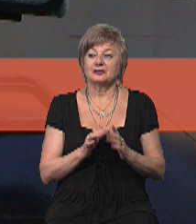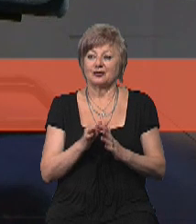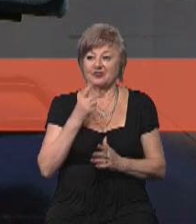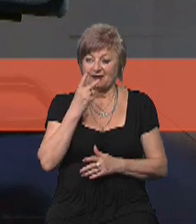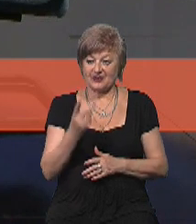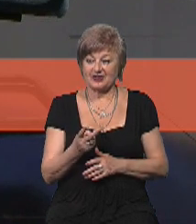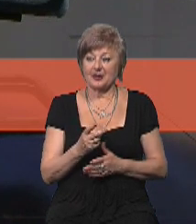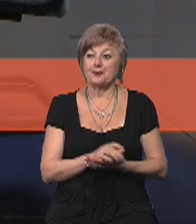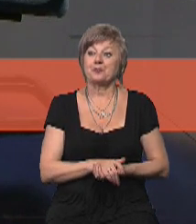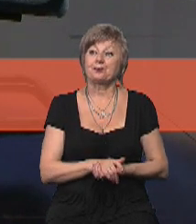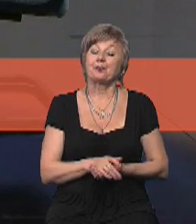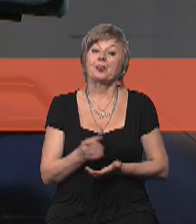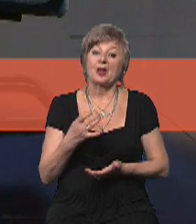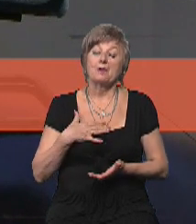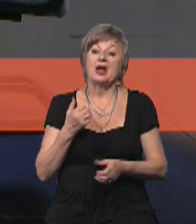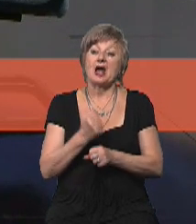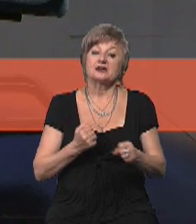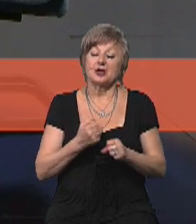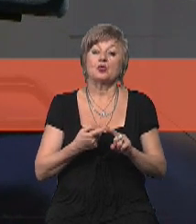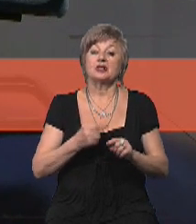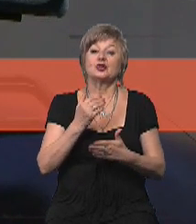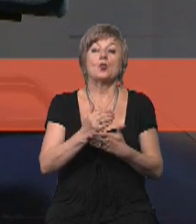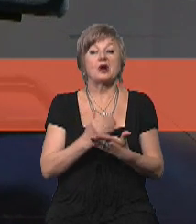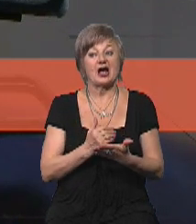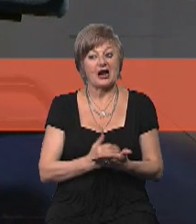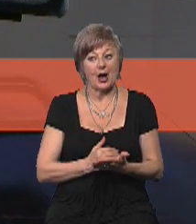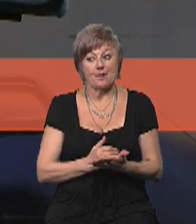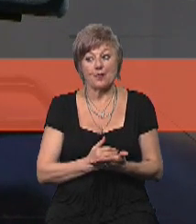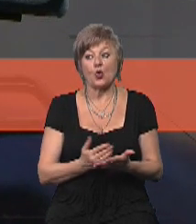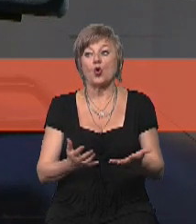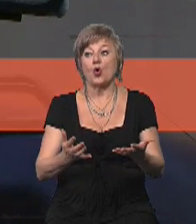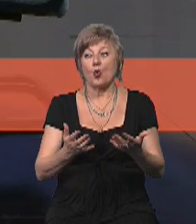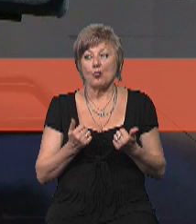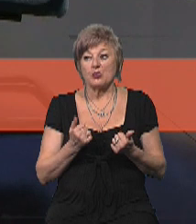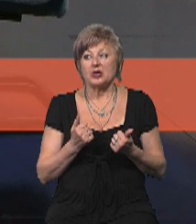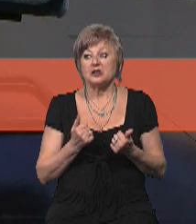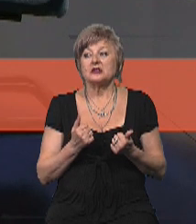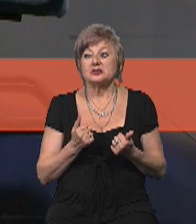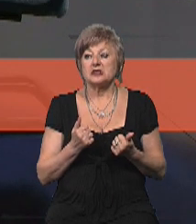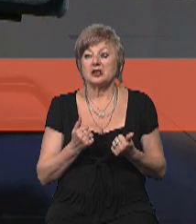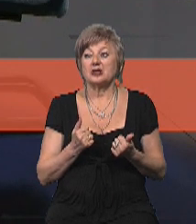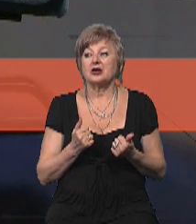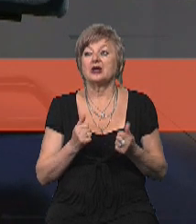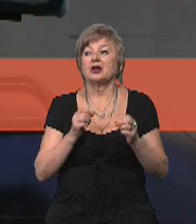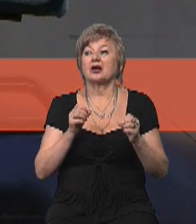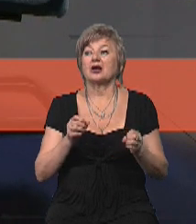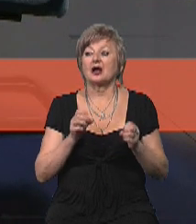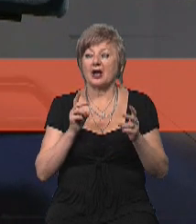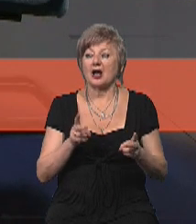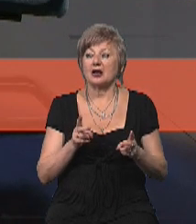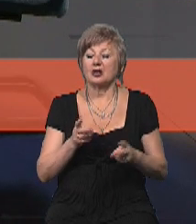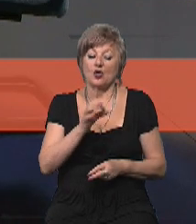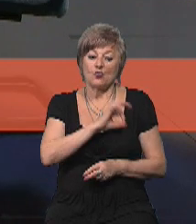налицо. И мы отработали эту программу и приняли на сессии городского совета и начали ее как